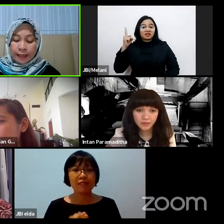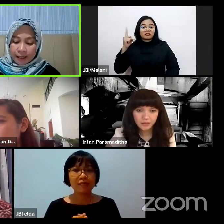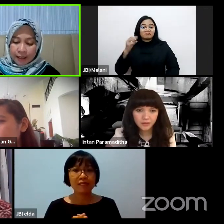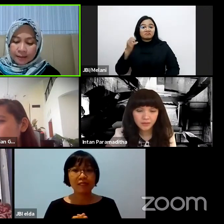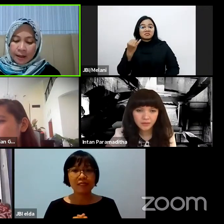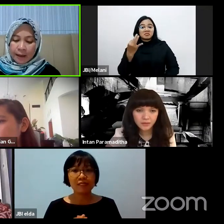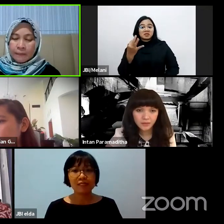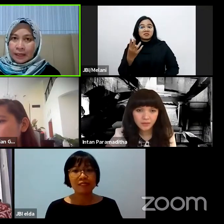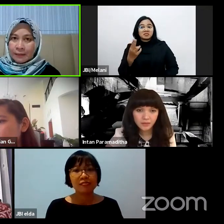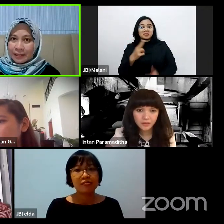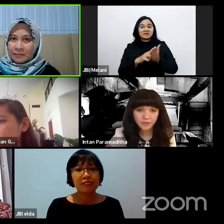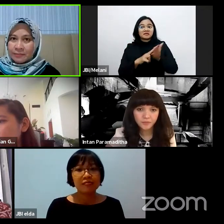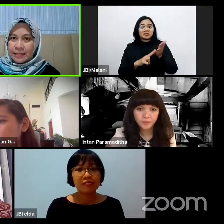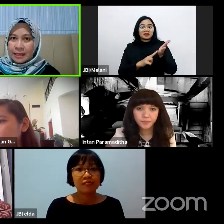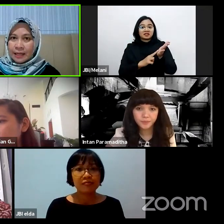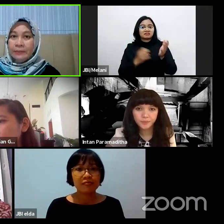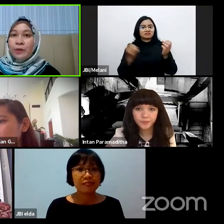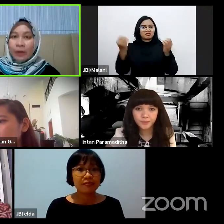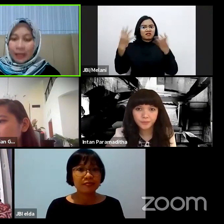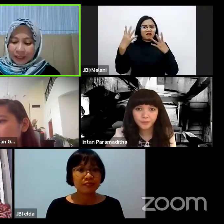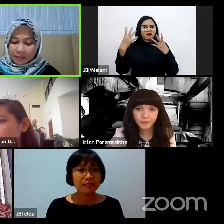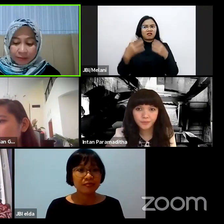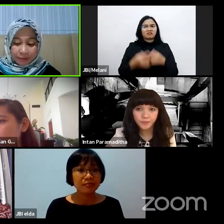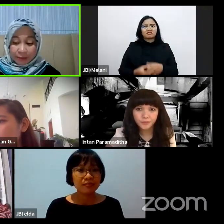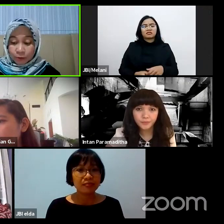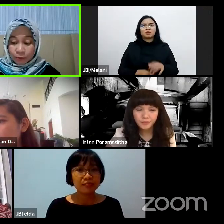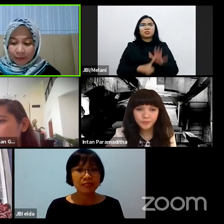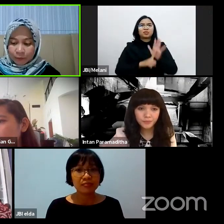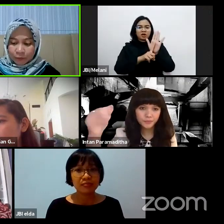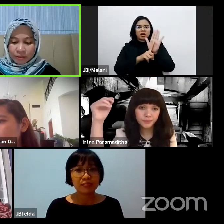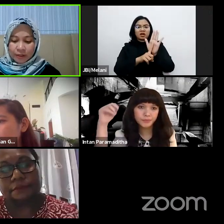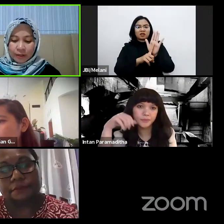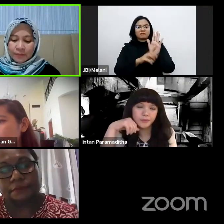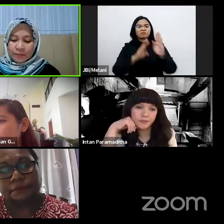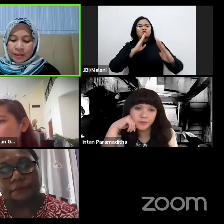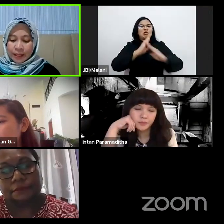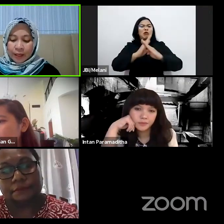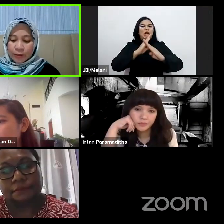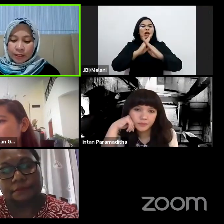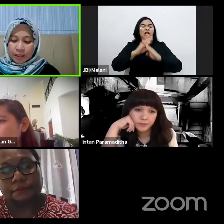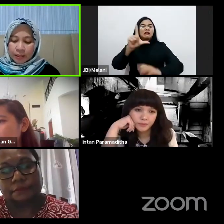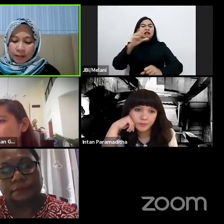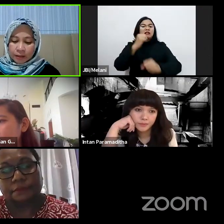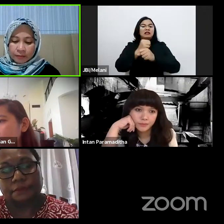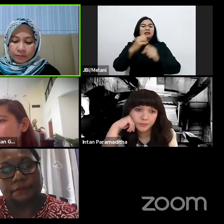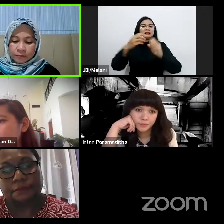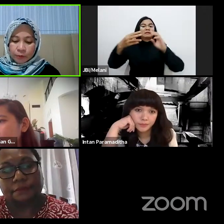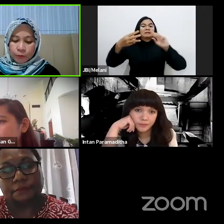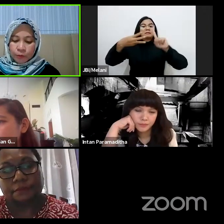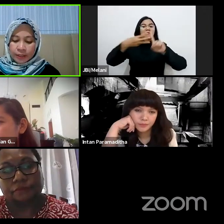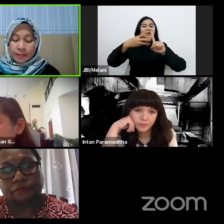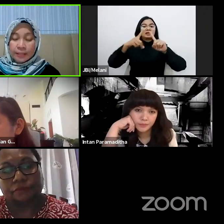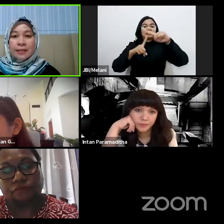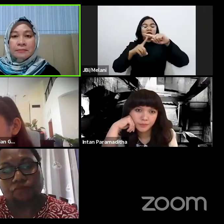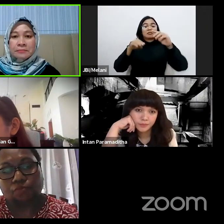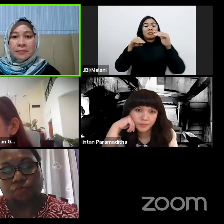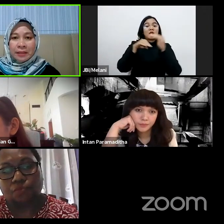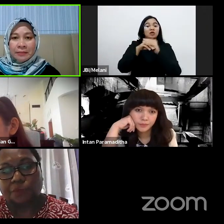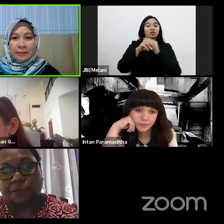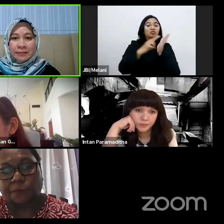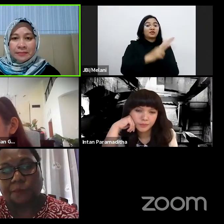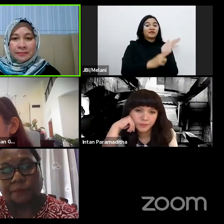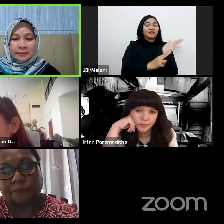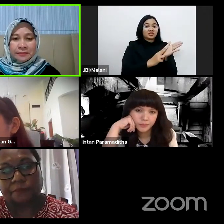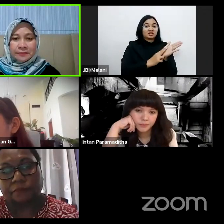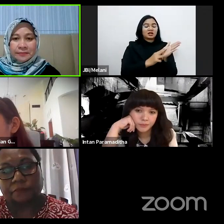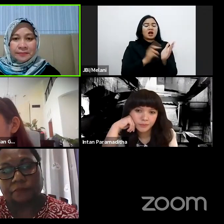secara terang-terangan menerapkan kebijakan menolak LGBT masuk kampus. Nah, kalau di UIN sendiri